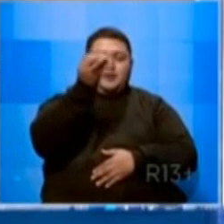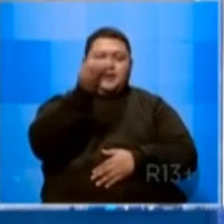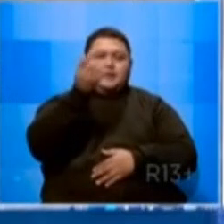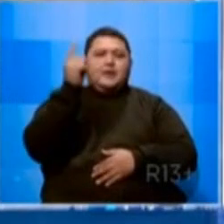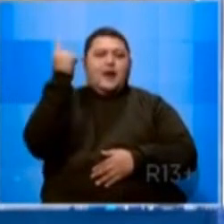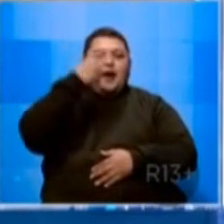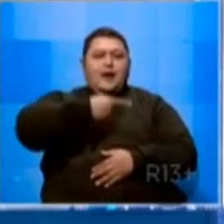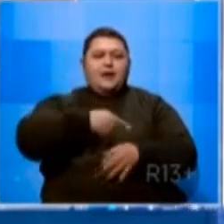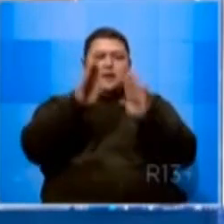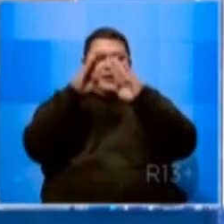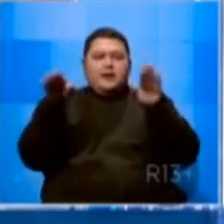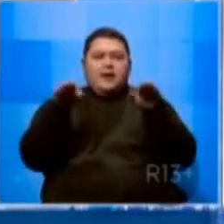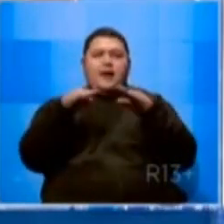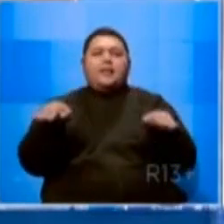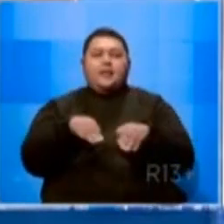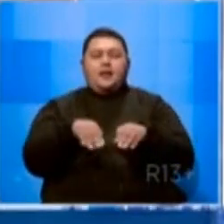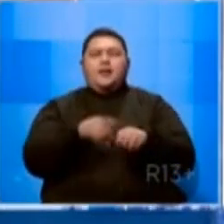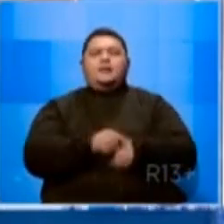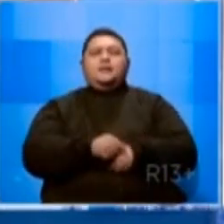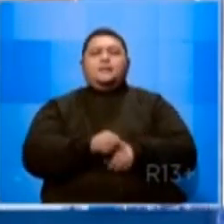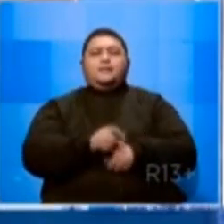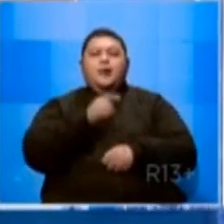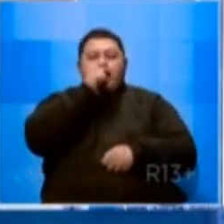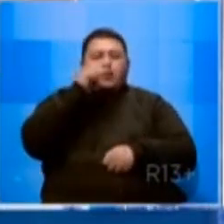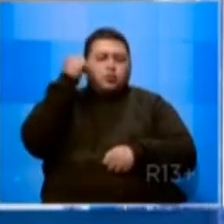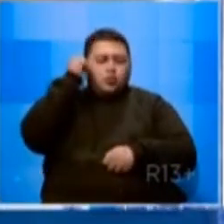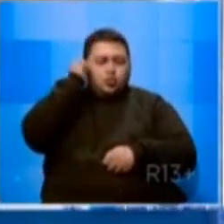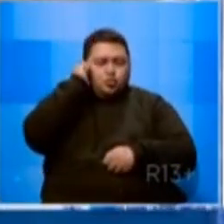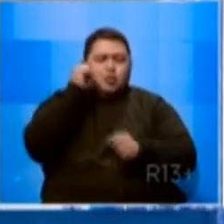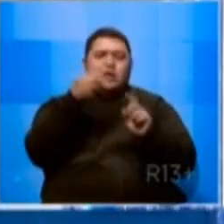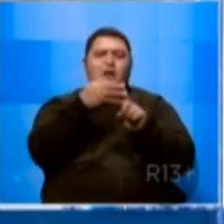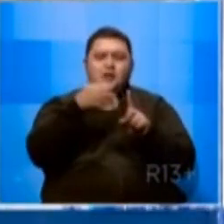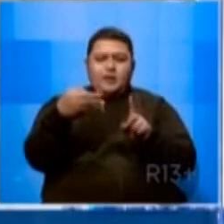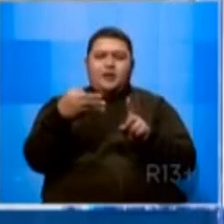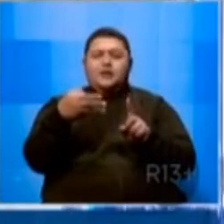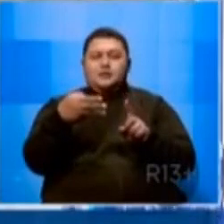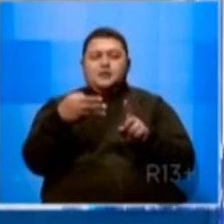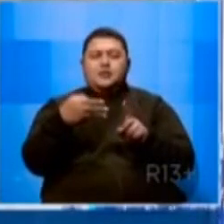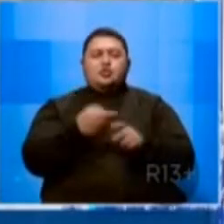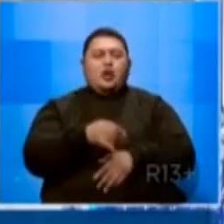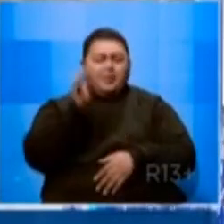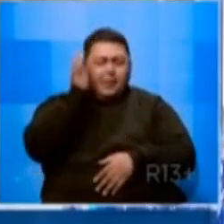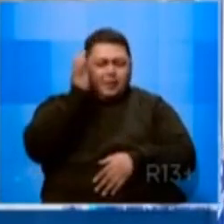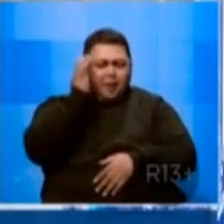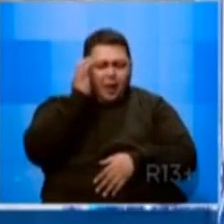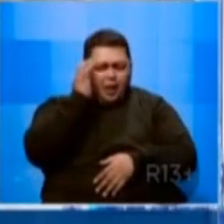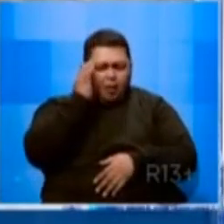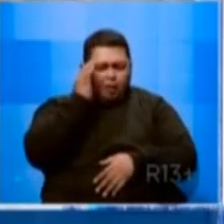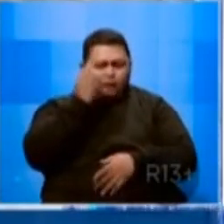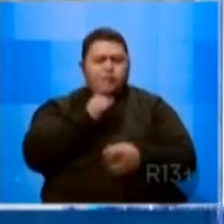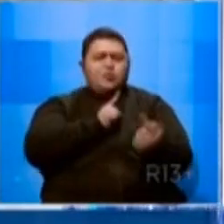natal mereka orang tua orang tua eliser menyampaikan permintaan maaf langsung dari hati ke hati